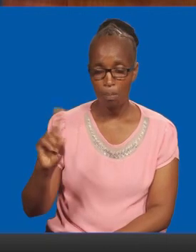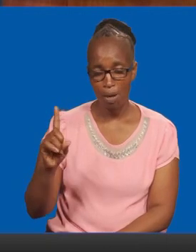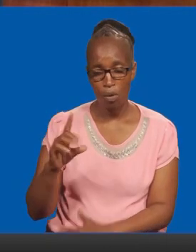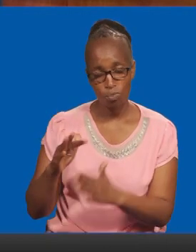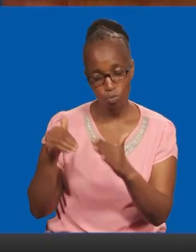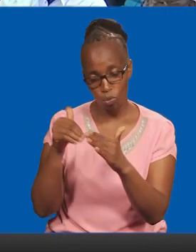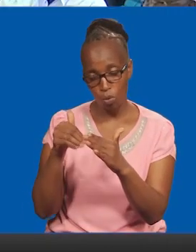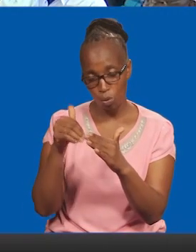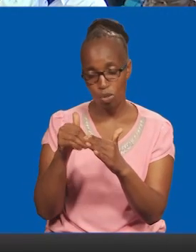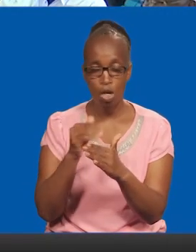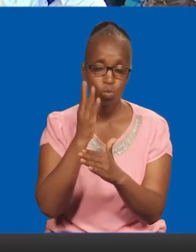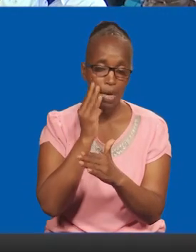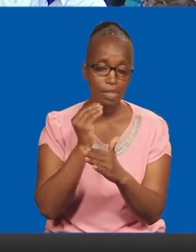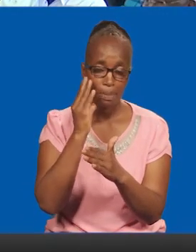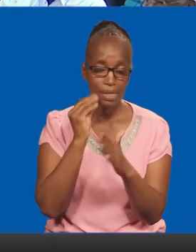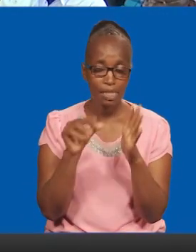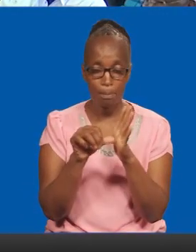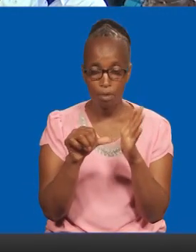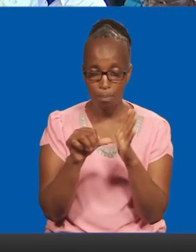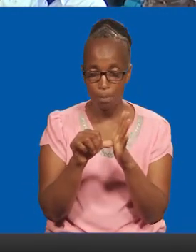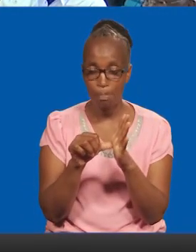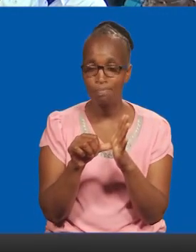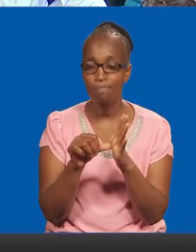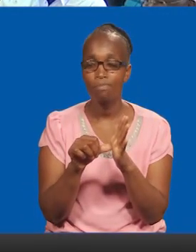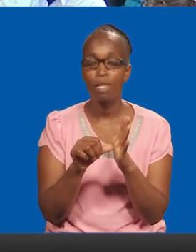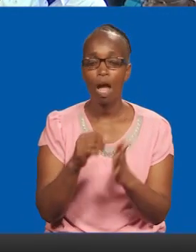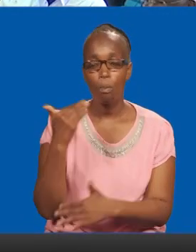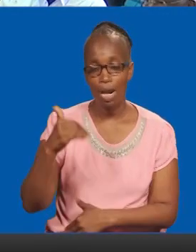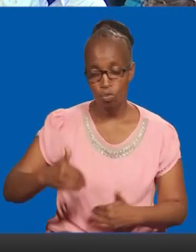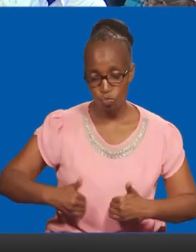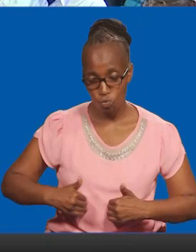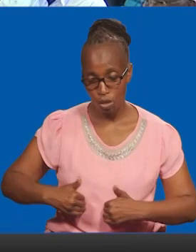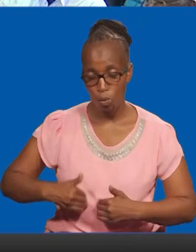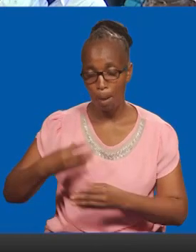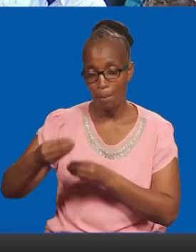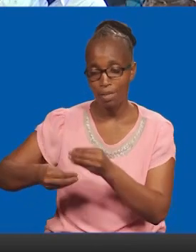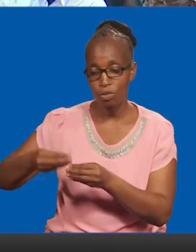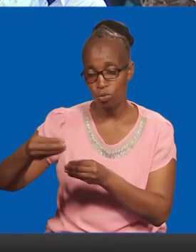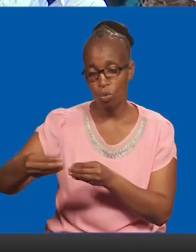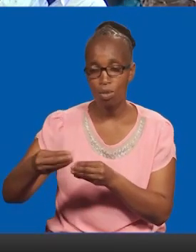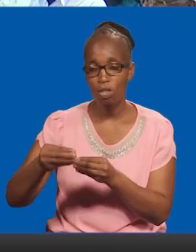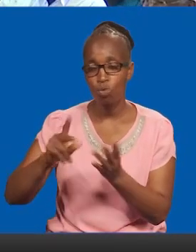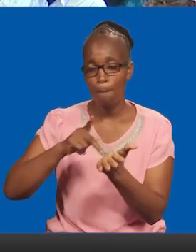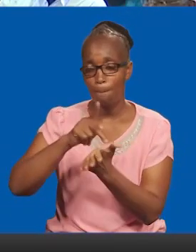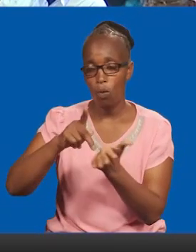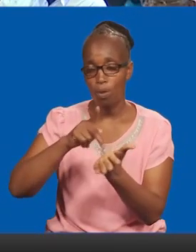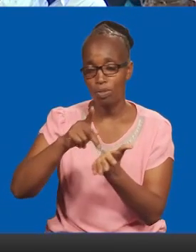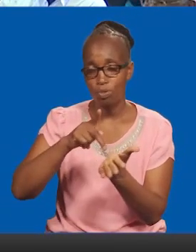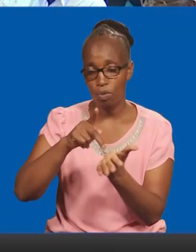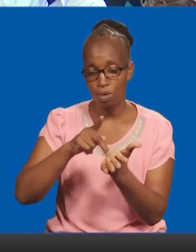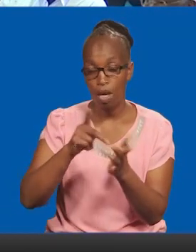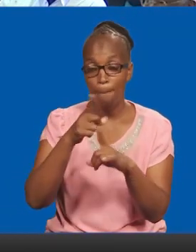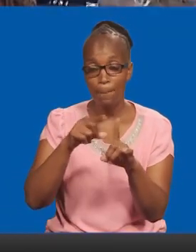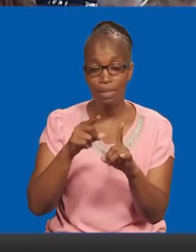shida. Watoto wetu vijana walikuwa nauziwa sumu ikisemekana ni pombe. We want to